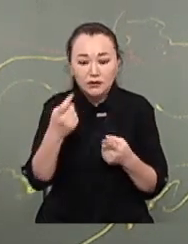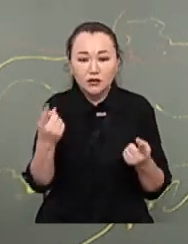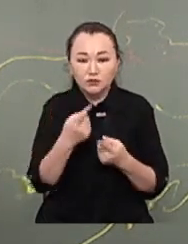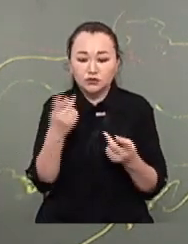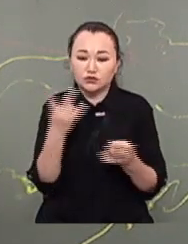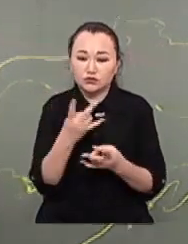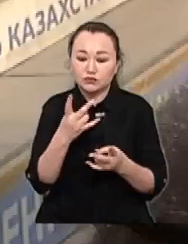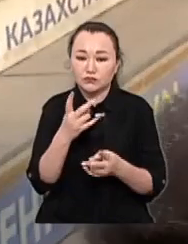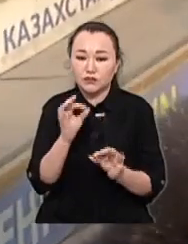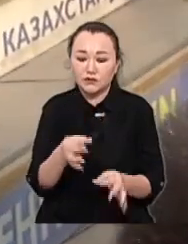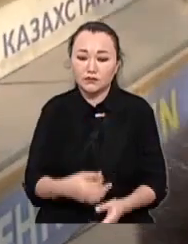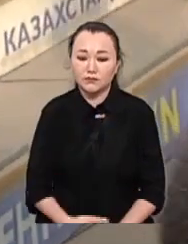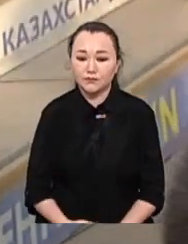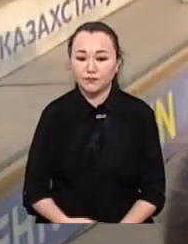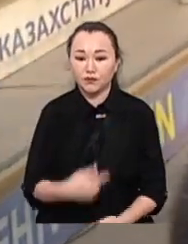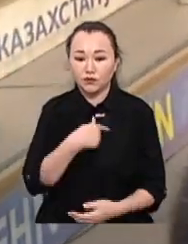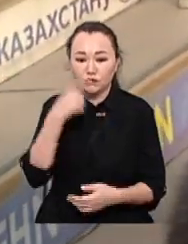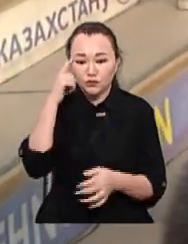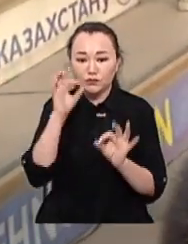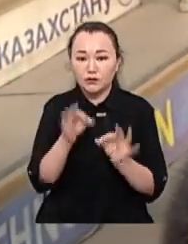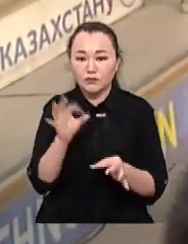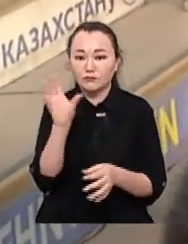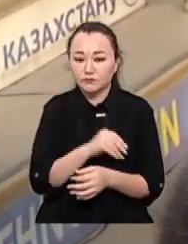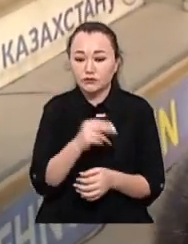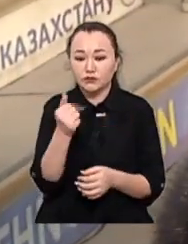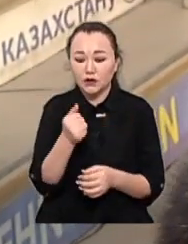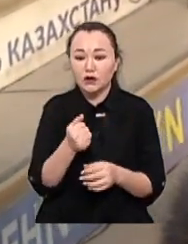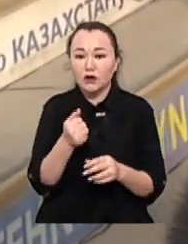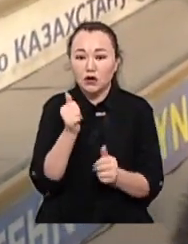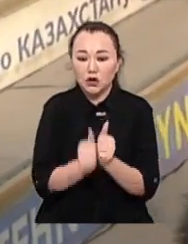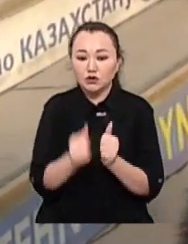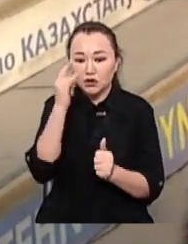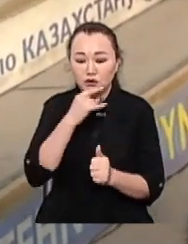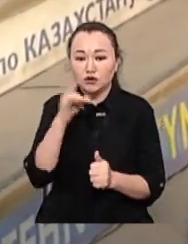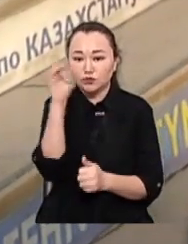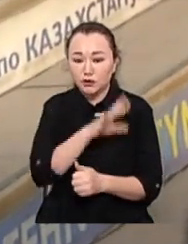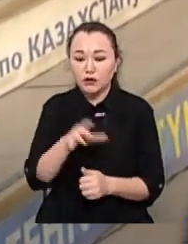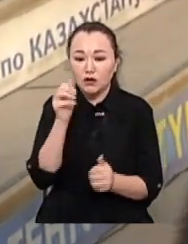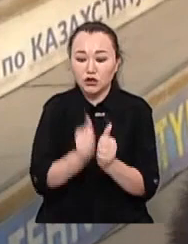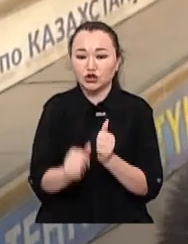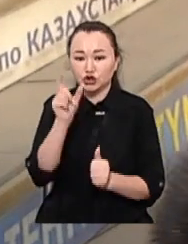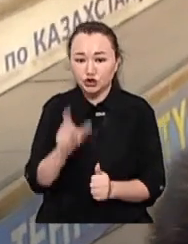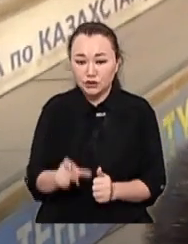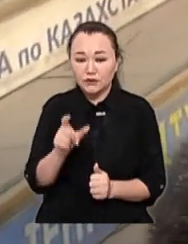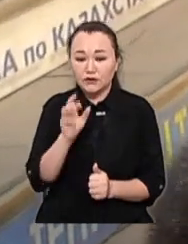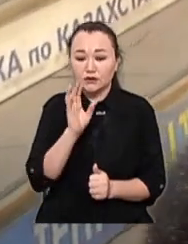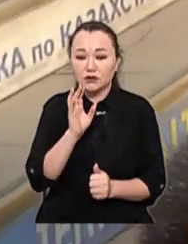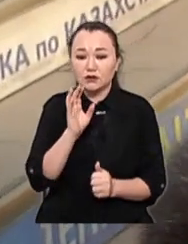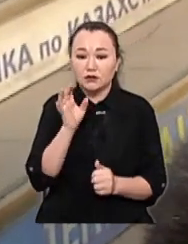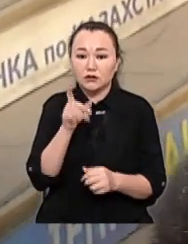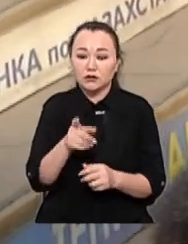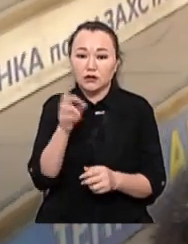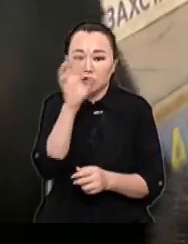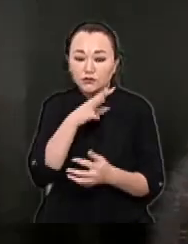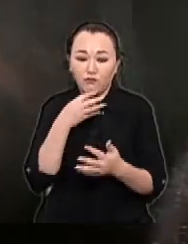дұрыс дейді. Менің ойымша дұрыс барлығы. Өйткені әрбір Қазақстан Республикасының әрбір азамат мен азаматшасы